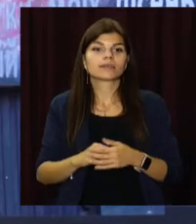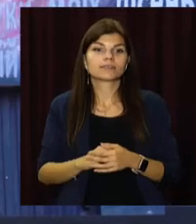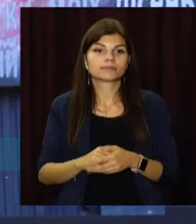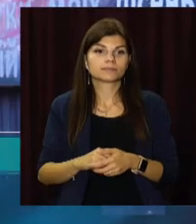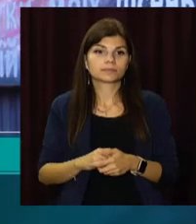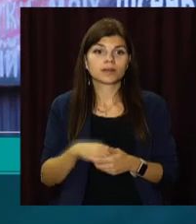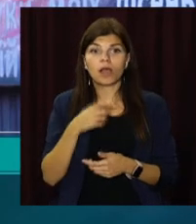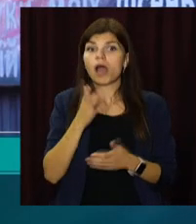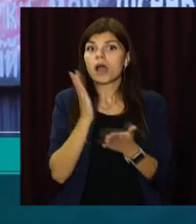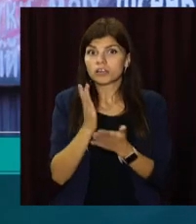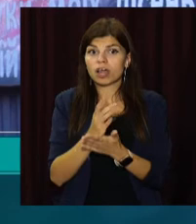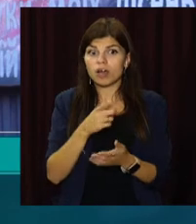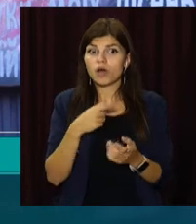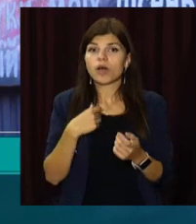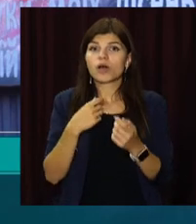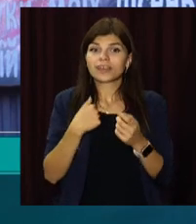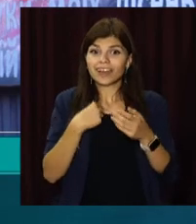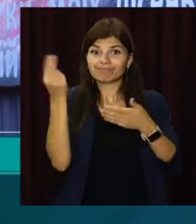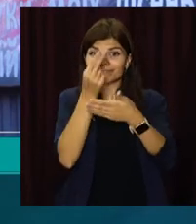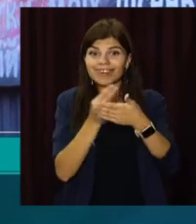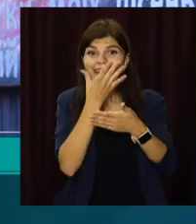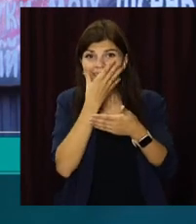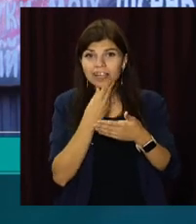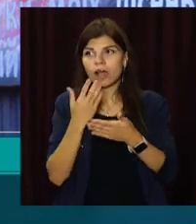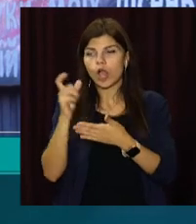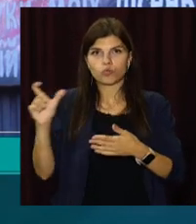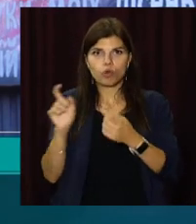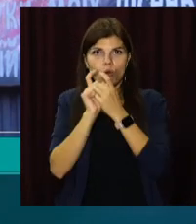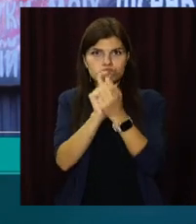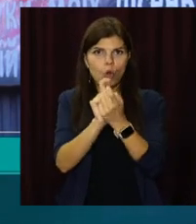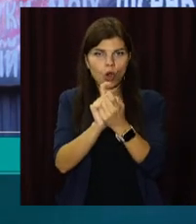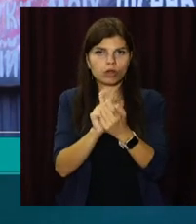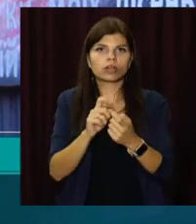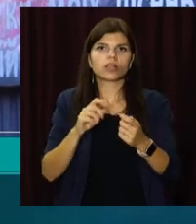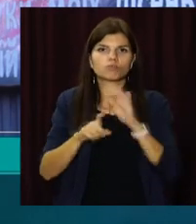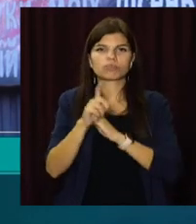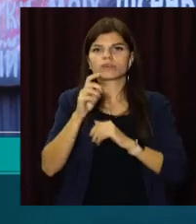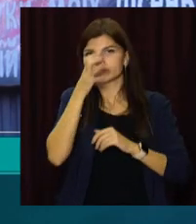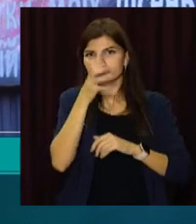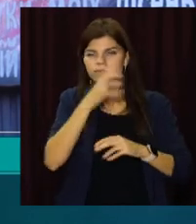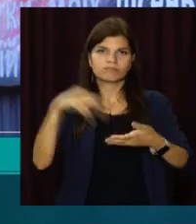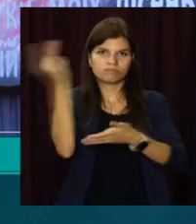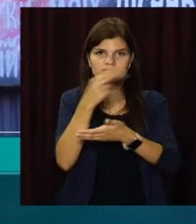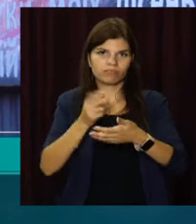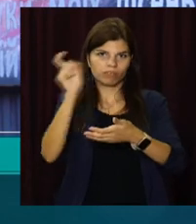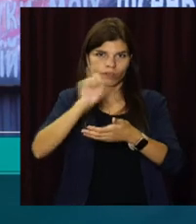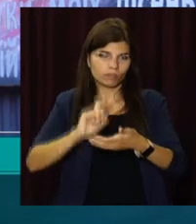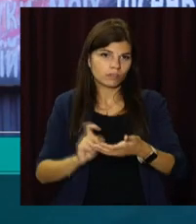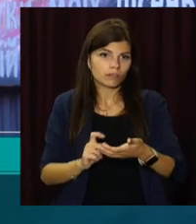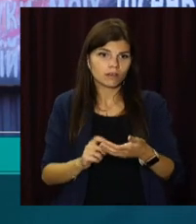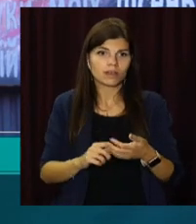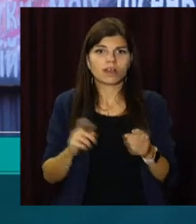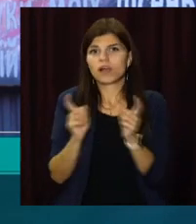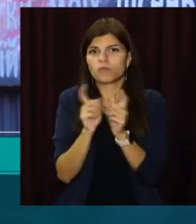Люди намагаються боротися, люди чомусь борються з арт-проявами такими. Їм цікавіше